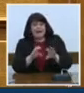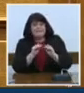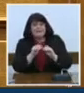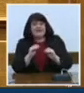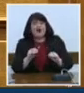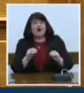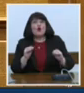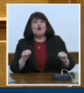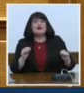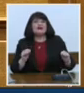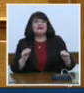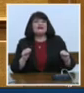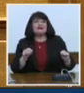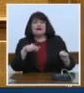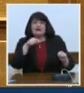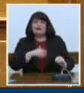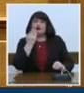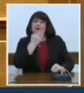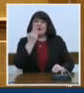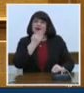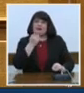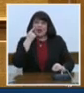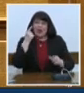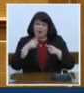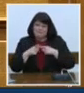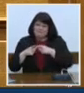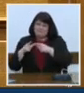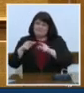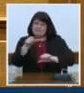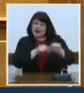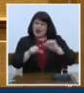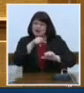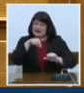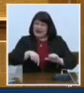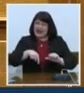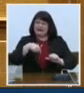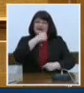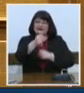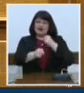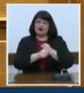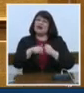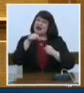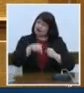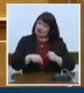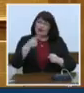οποίο εφαρμόστηκε πιλωτικά κατά τη φετινή χρονιά.